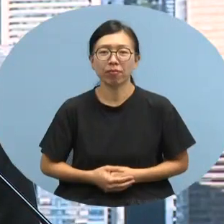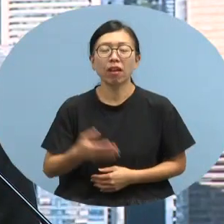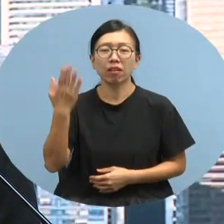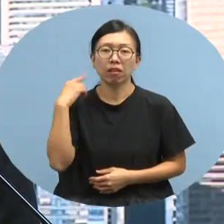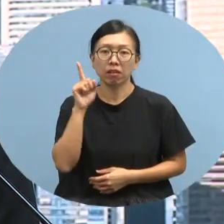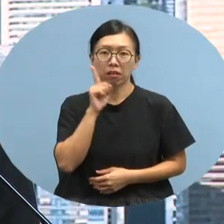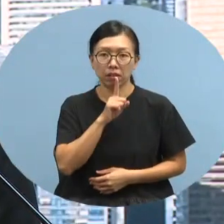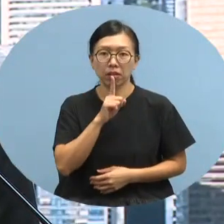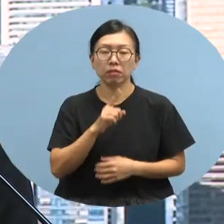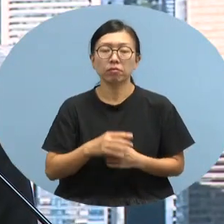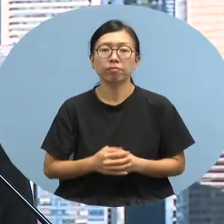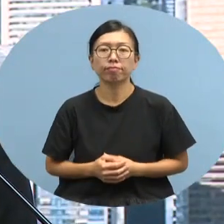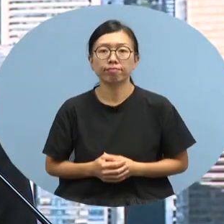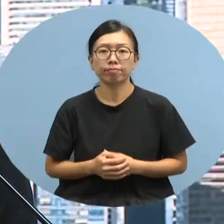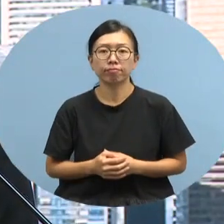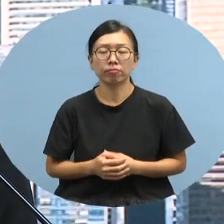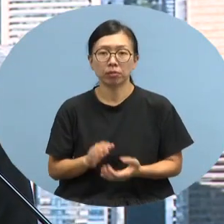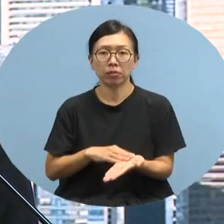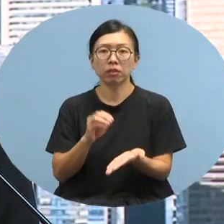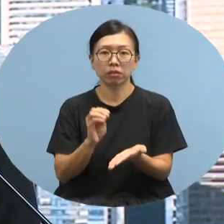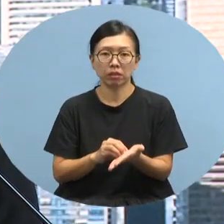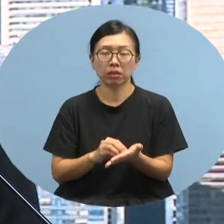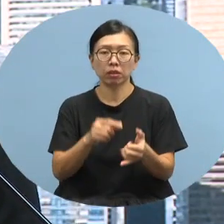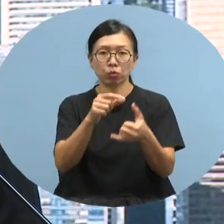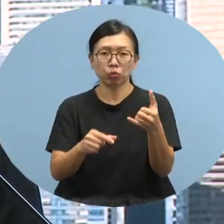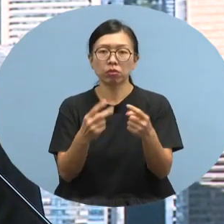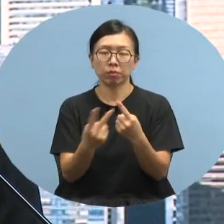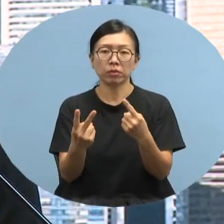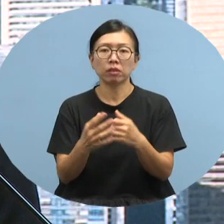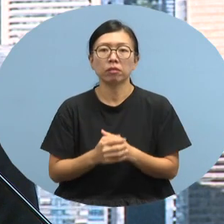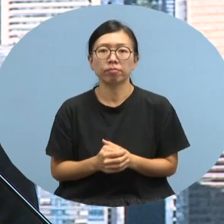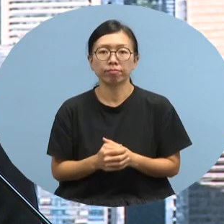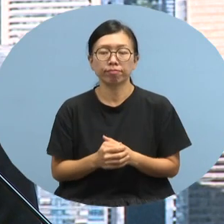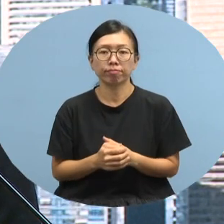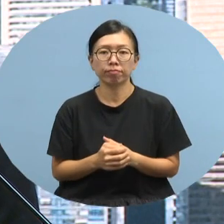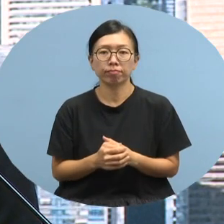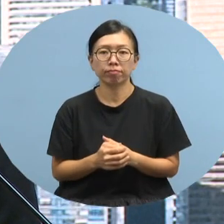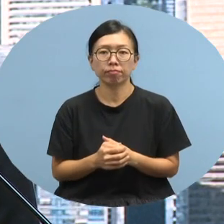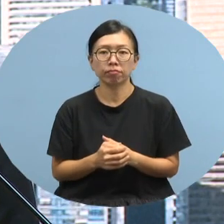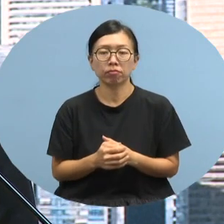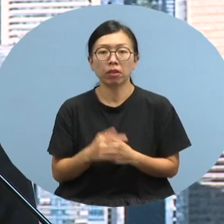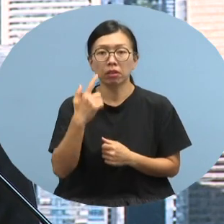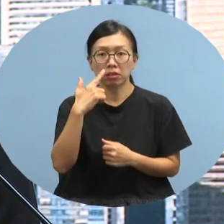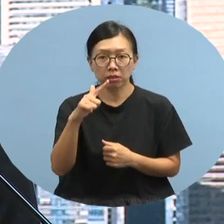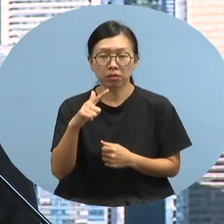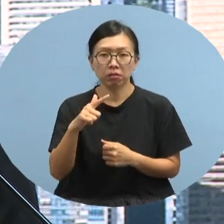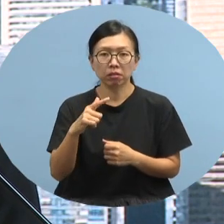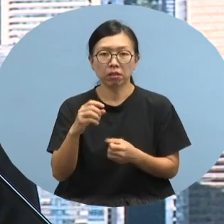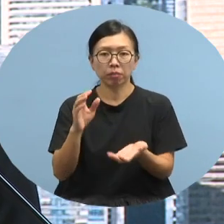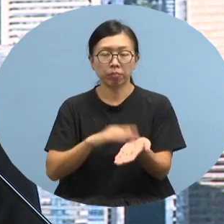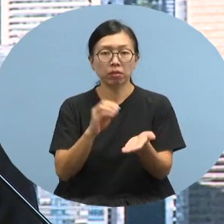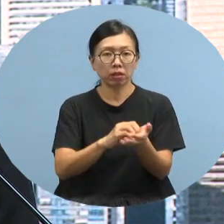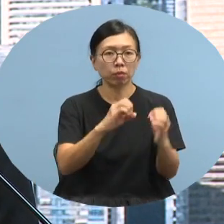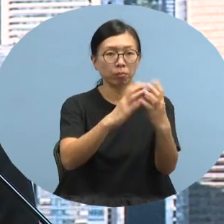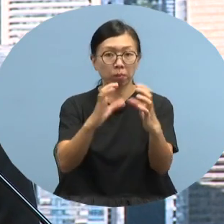在過去一個星期咧，係有12宗本地嘅確診個案，而並未有新嘅群組個案